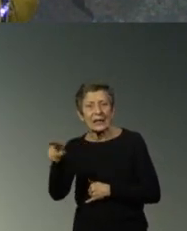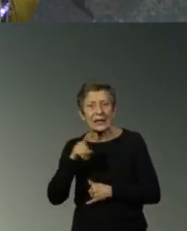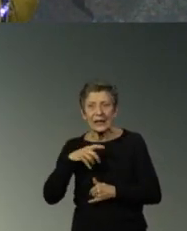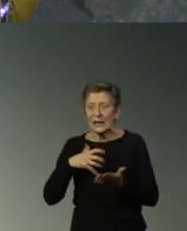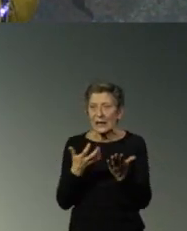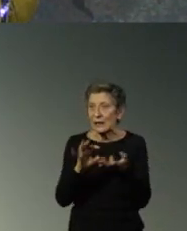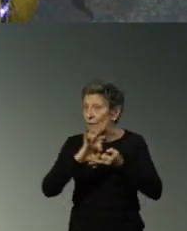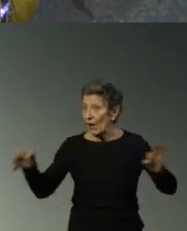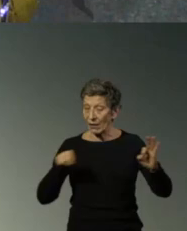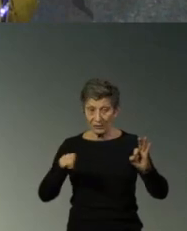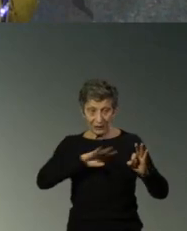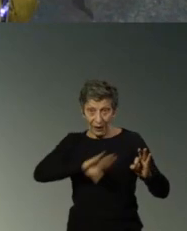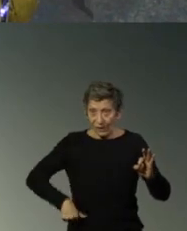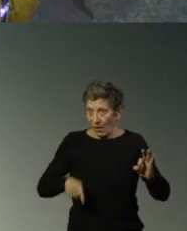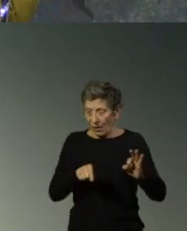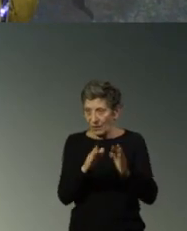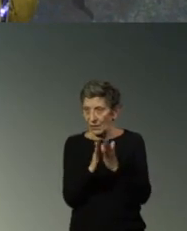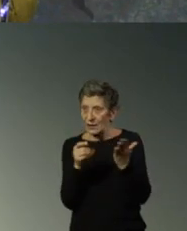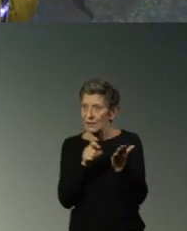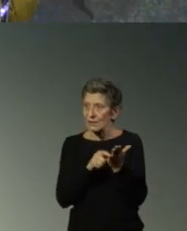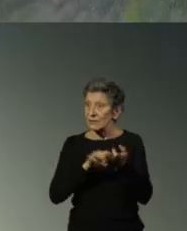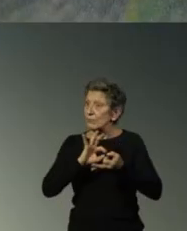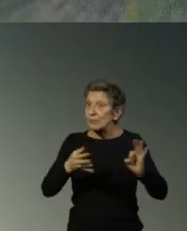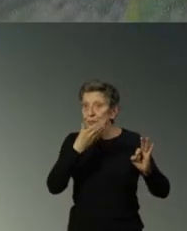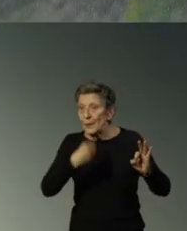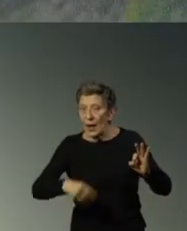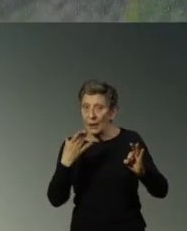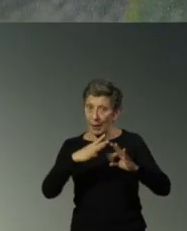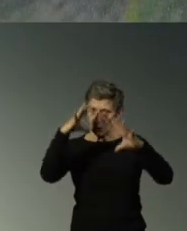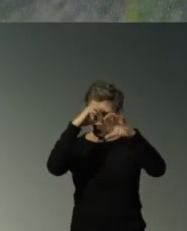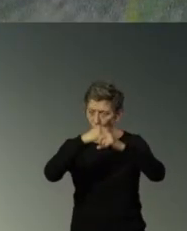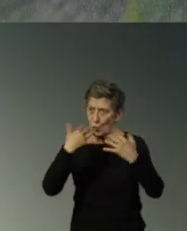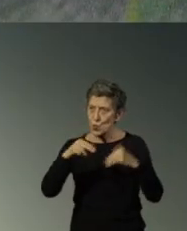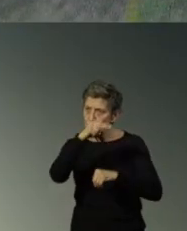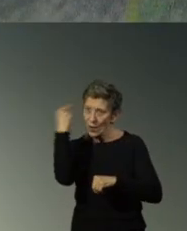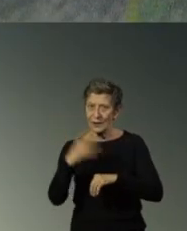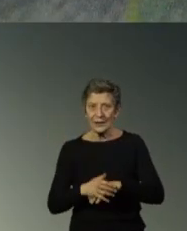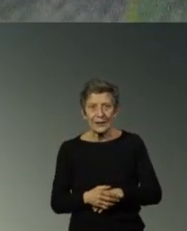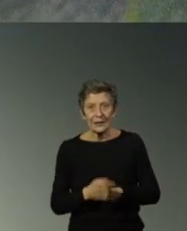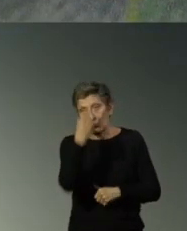une très belle formule, mais aussi très, très sombre, me semble-t-il.